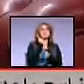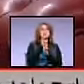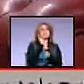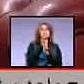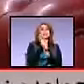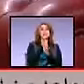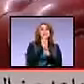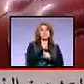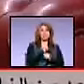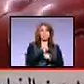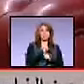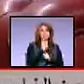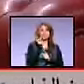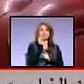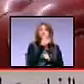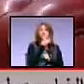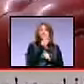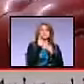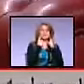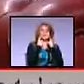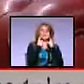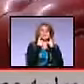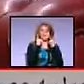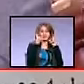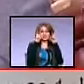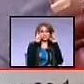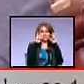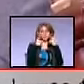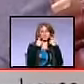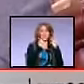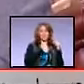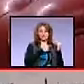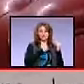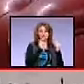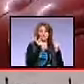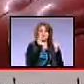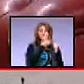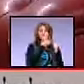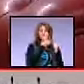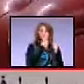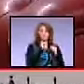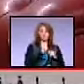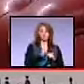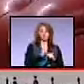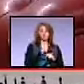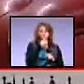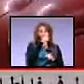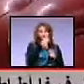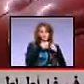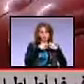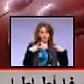في اضحك الصورة تطلع حلوة يا استاذ بعد ما اتخرجت. ازاي؟ انا خريج 97